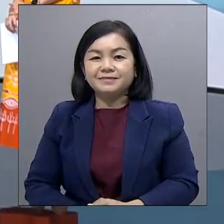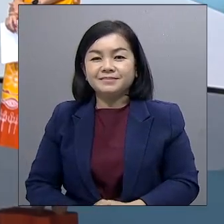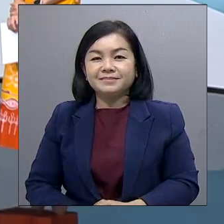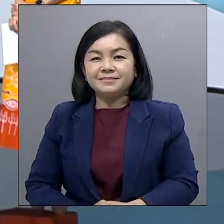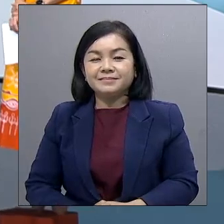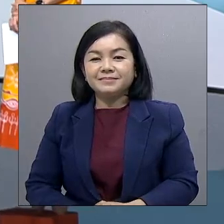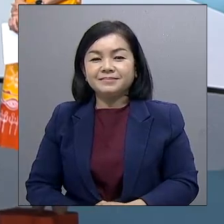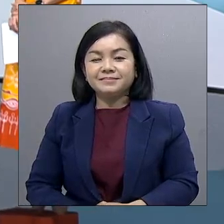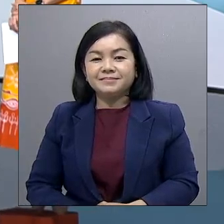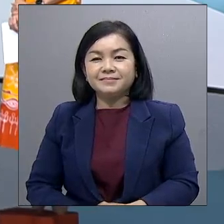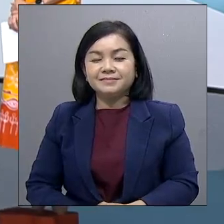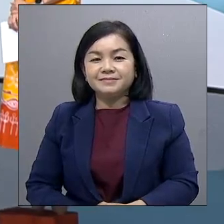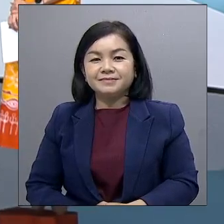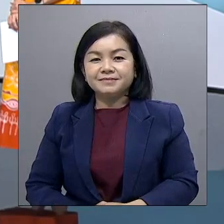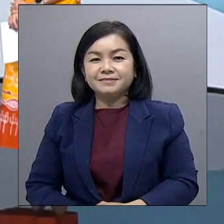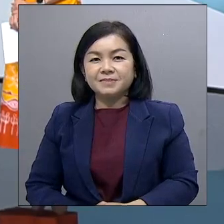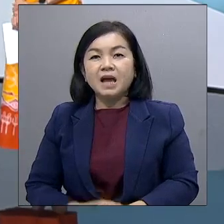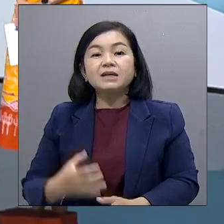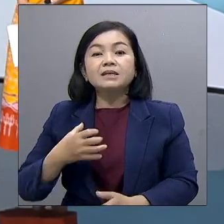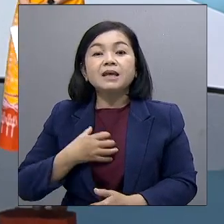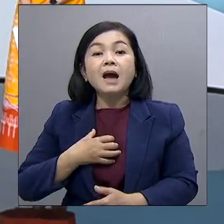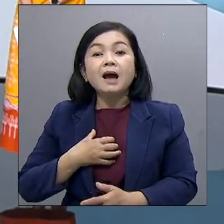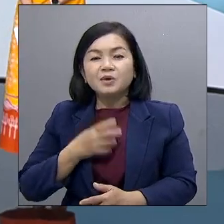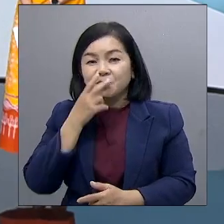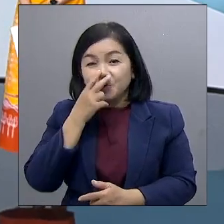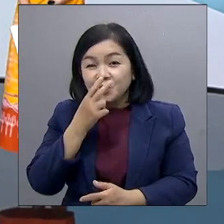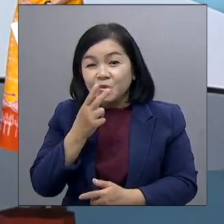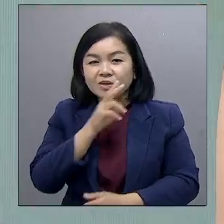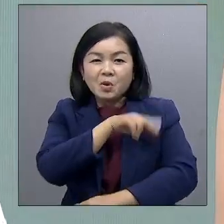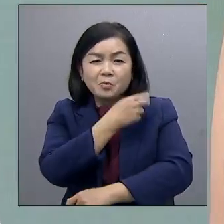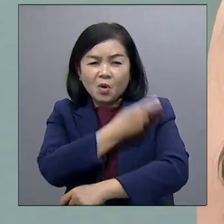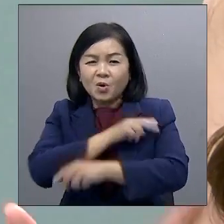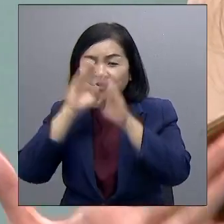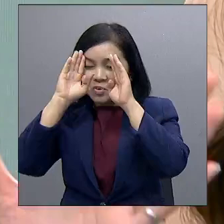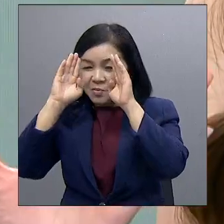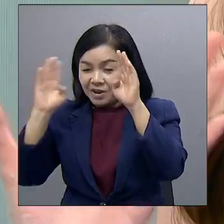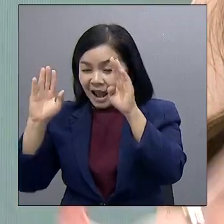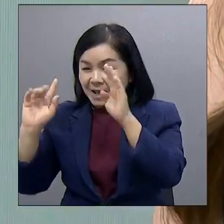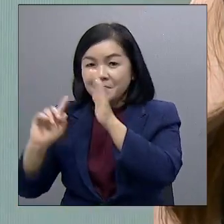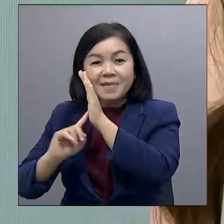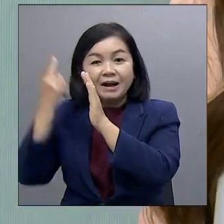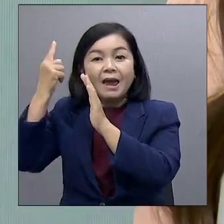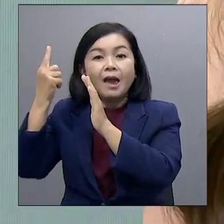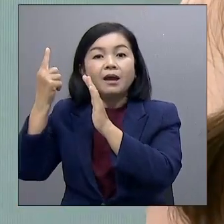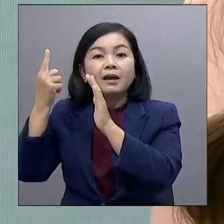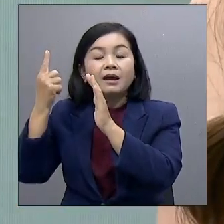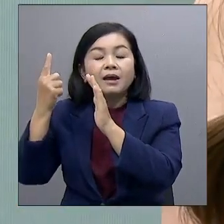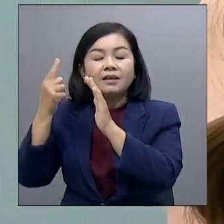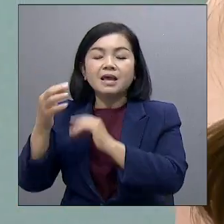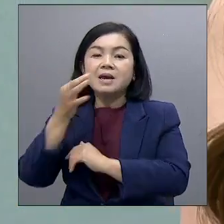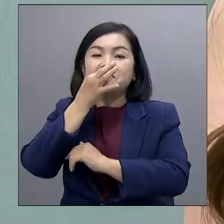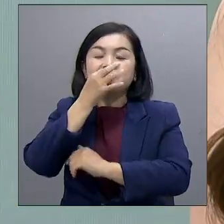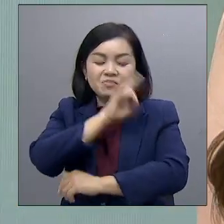คะเรื่องอ่าก็อยากฝากเรื่อง The Internsนะคะหมอมือใหม่ก็คือพวกเราก็คือเหมือนหมอมือใหม่จริงๆแล้วก็เป็น